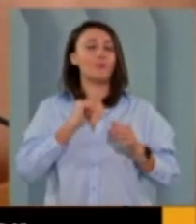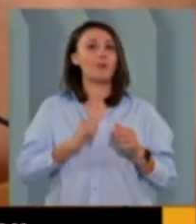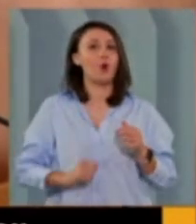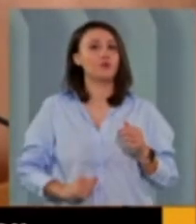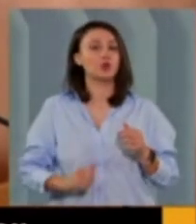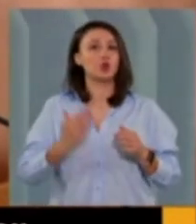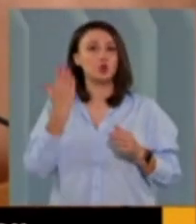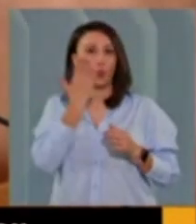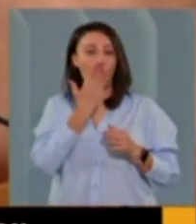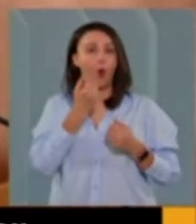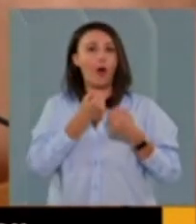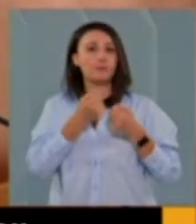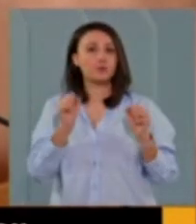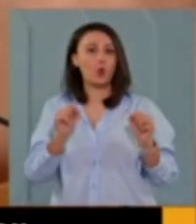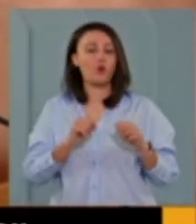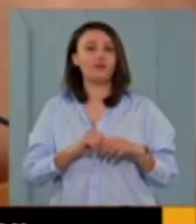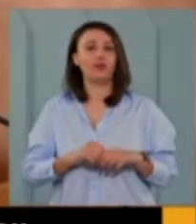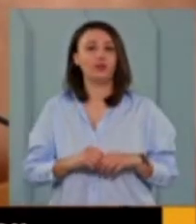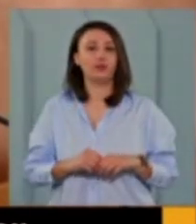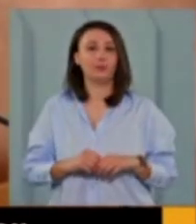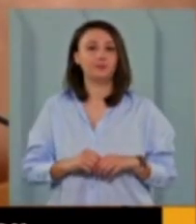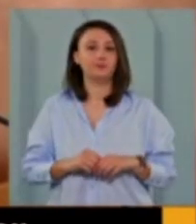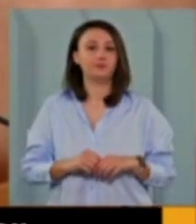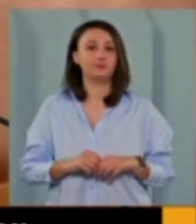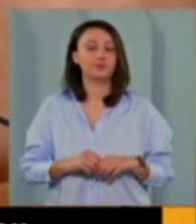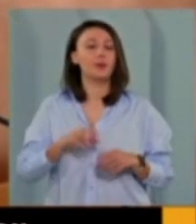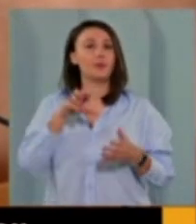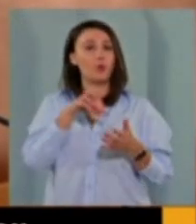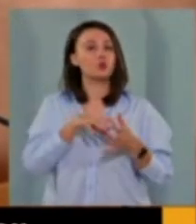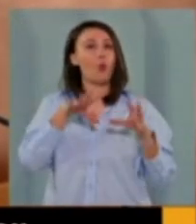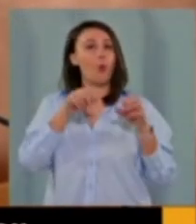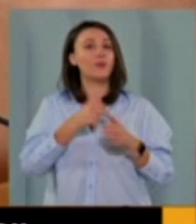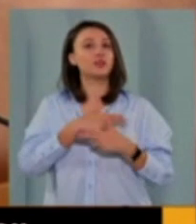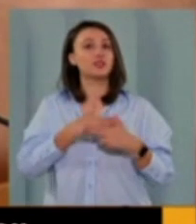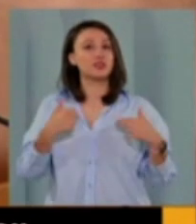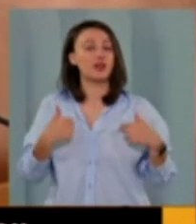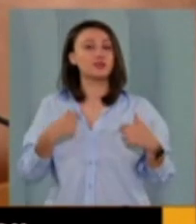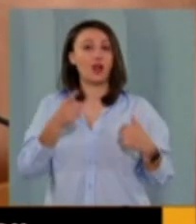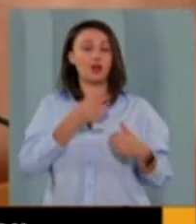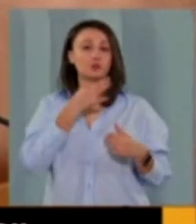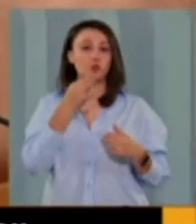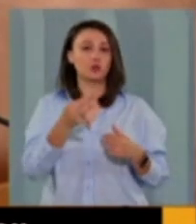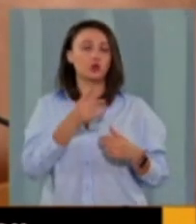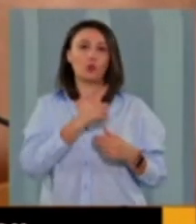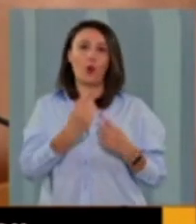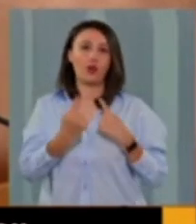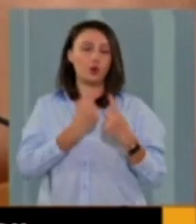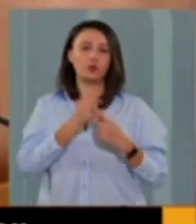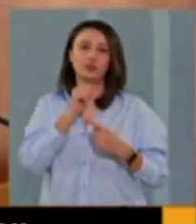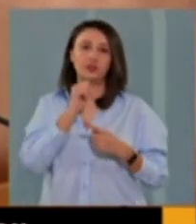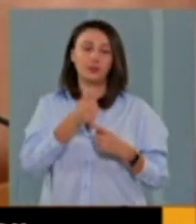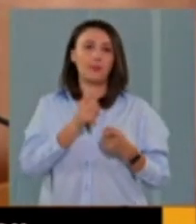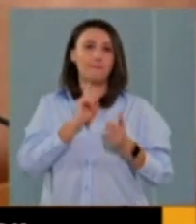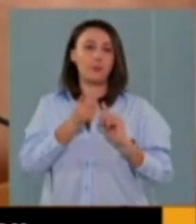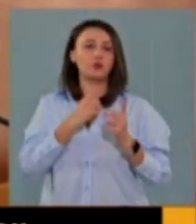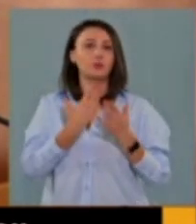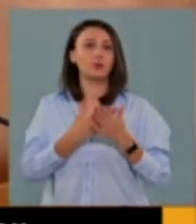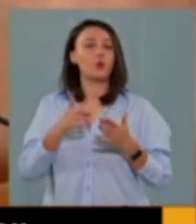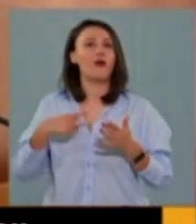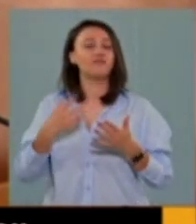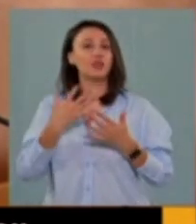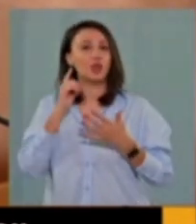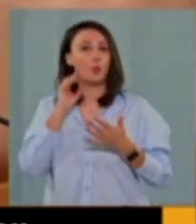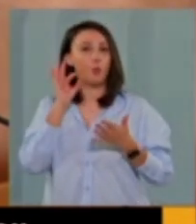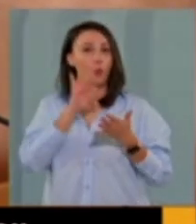școli absolvite de posturi ocupate la instanțe la Ministerul Justiției și la CSM e la menționat că nu aleg ceea ce nimic politic pentru a fi